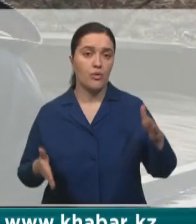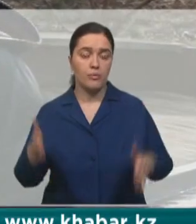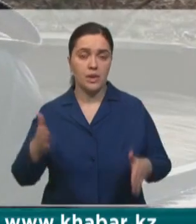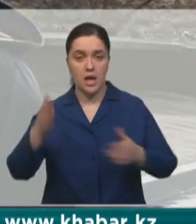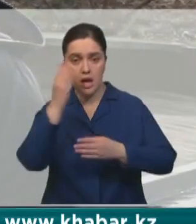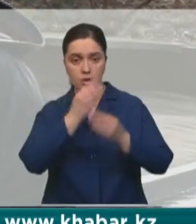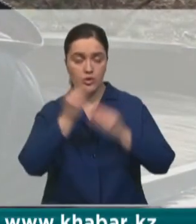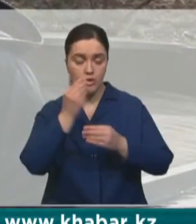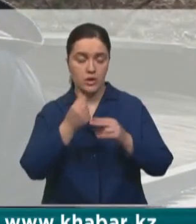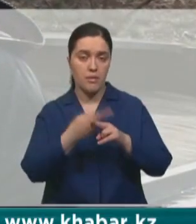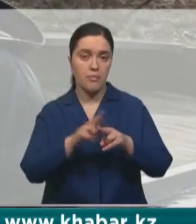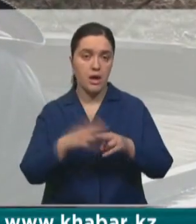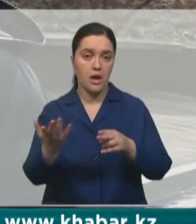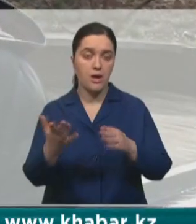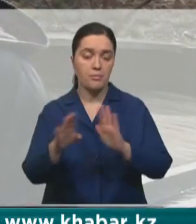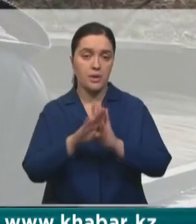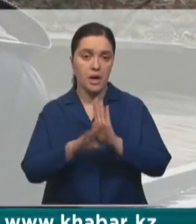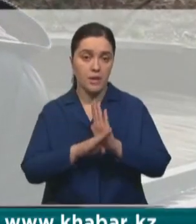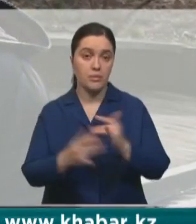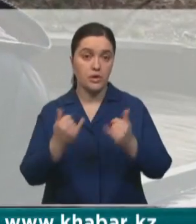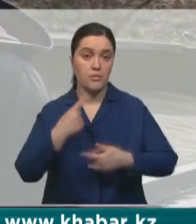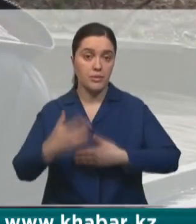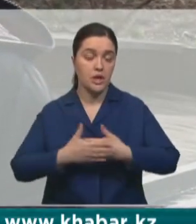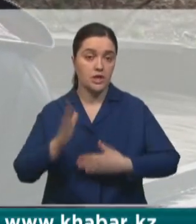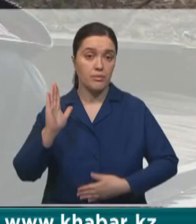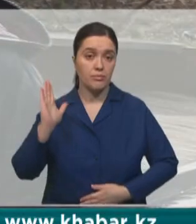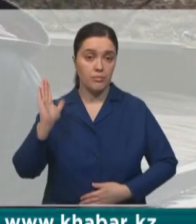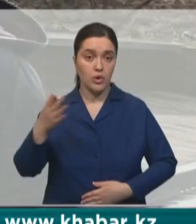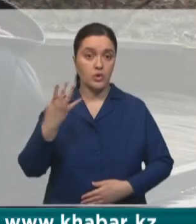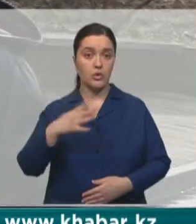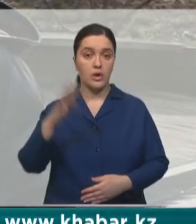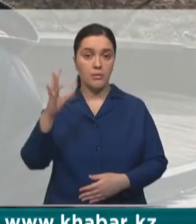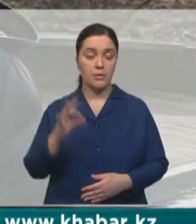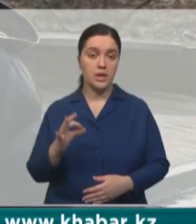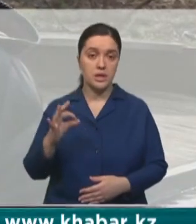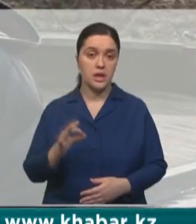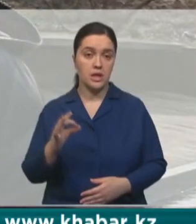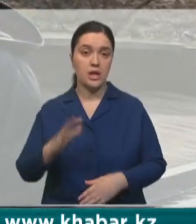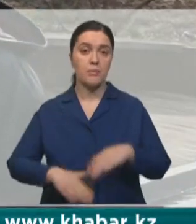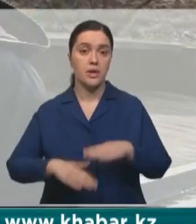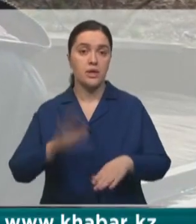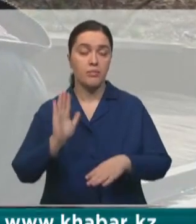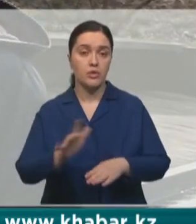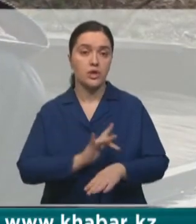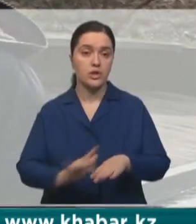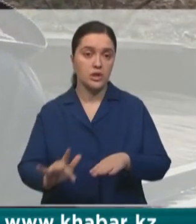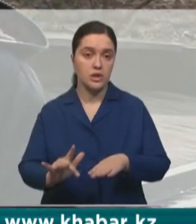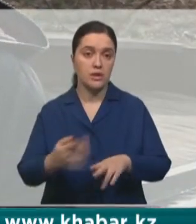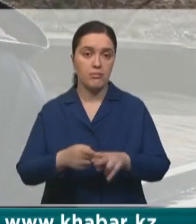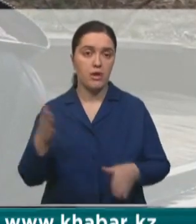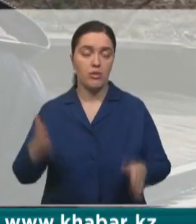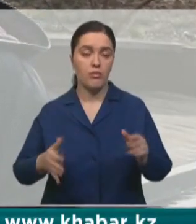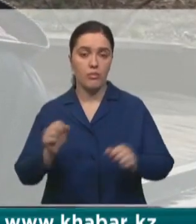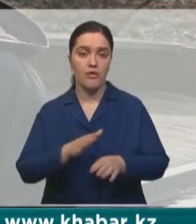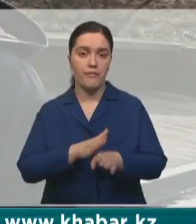искусственного интеллекта. Даже сейчас говорят, что в ближайшем будущем 40% профессии исчезнут, так как уже роботы смогут их